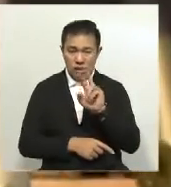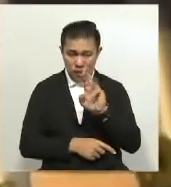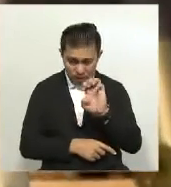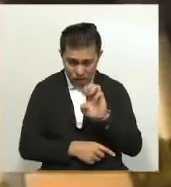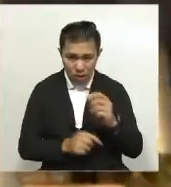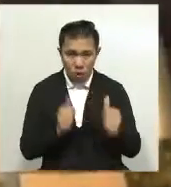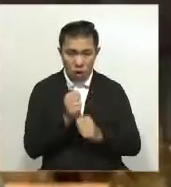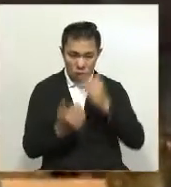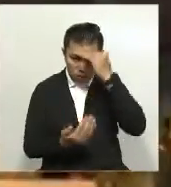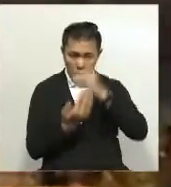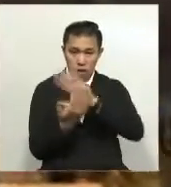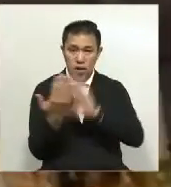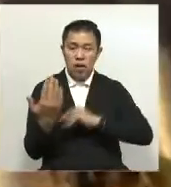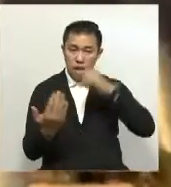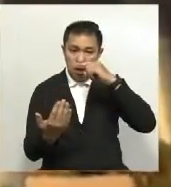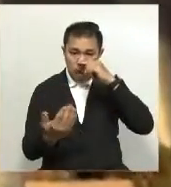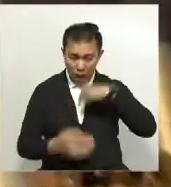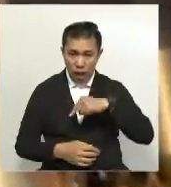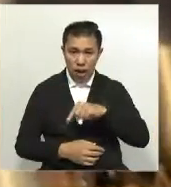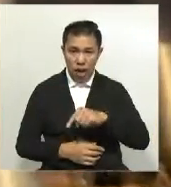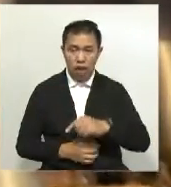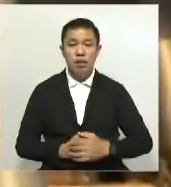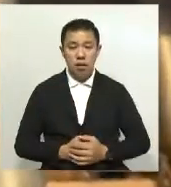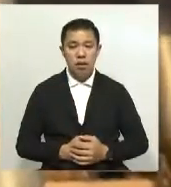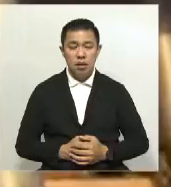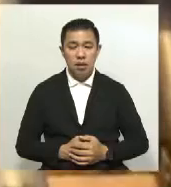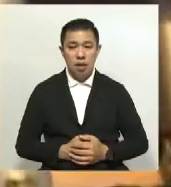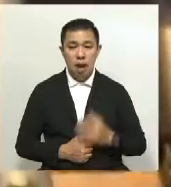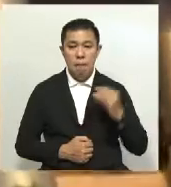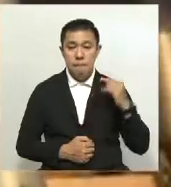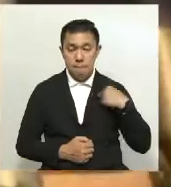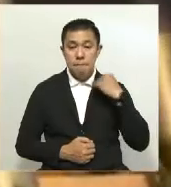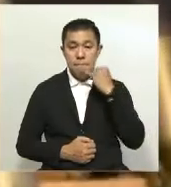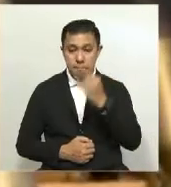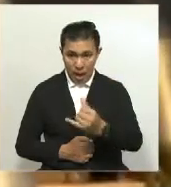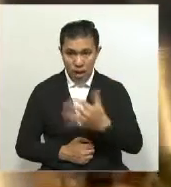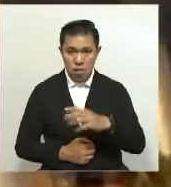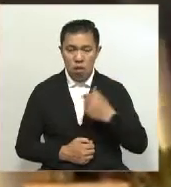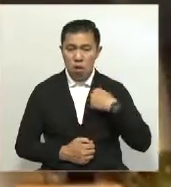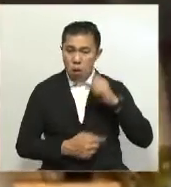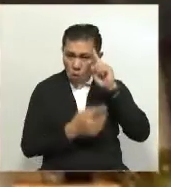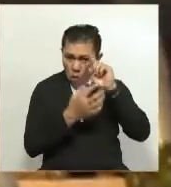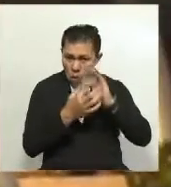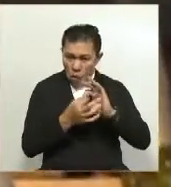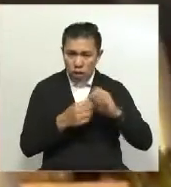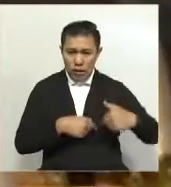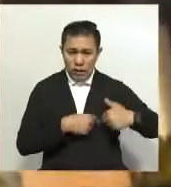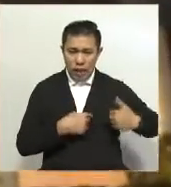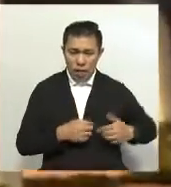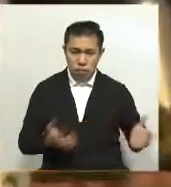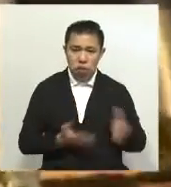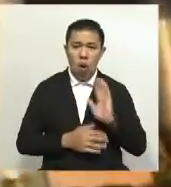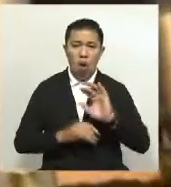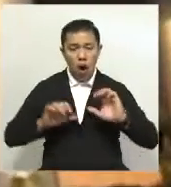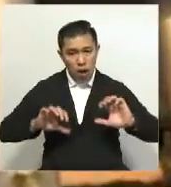กุลรองผู้บัญชาการแห่งชาตินั้นรองผู้บัญชาการตำรวจแห่งชาติค่ะเดินทางมาที่นี่นำความห่วงใยนำกำลังใจจากรั